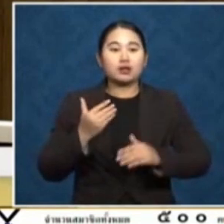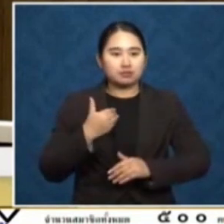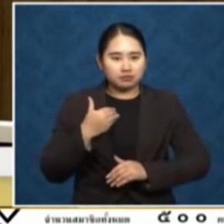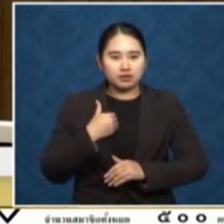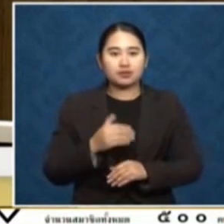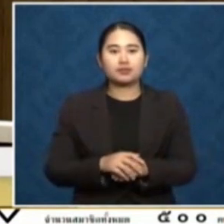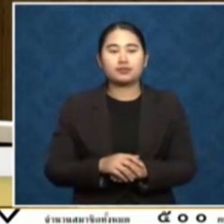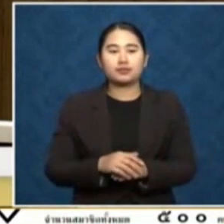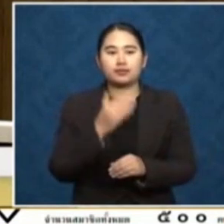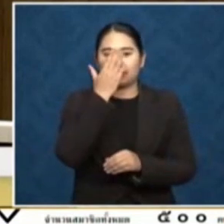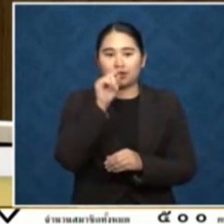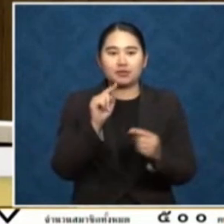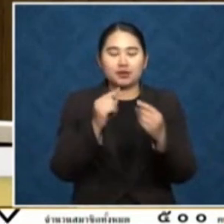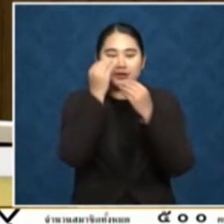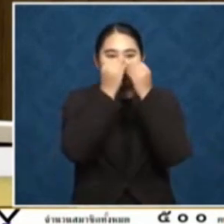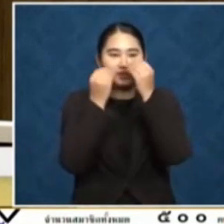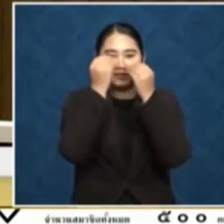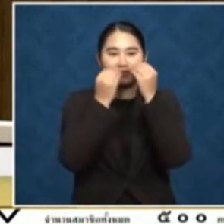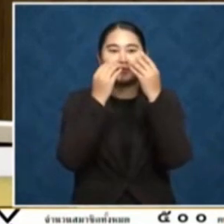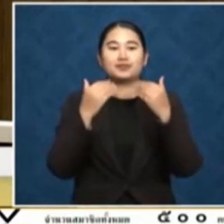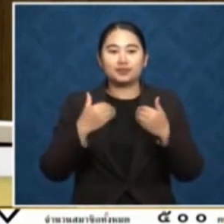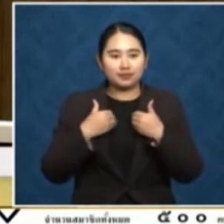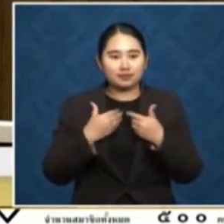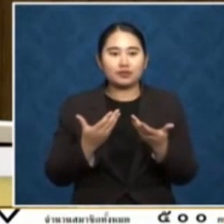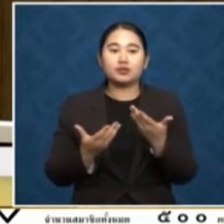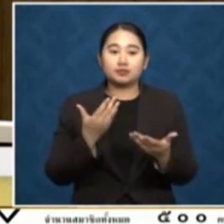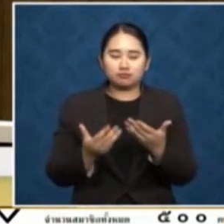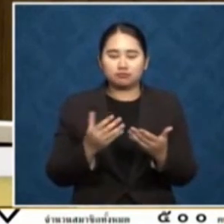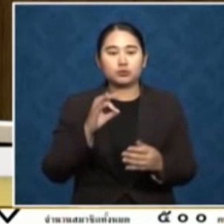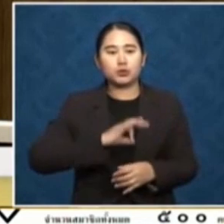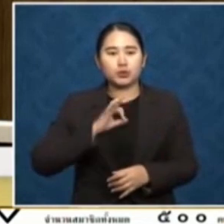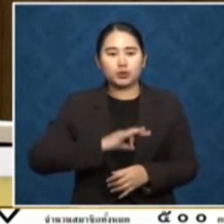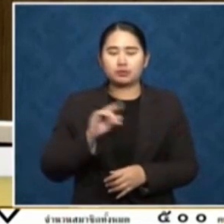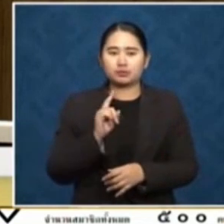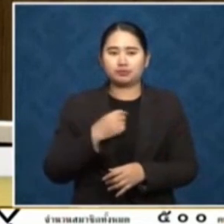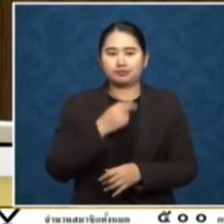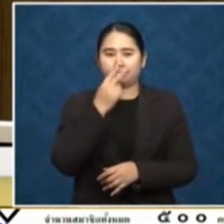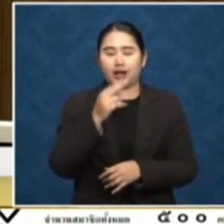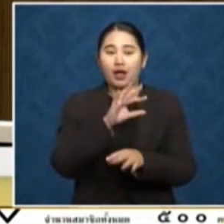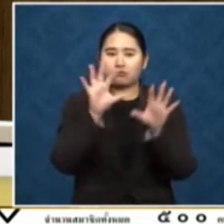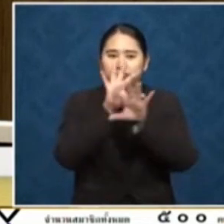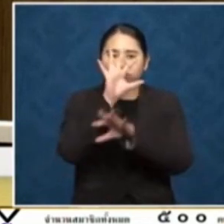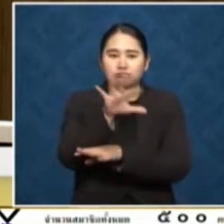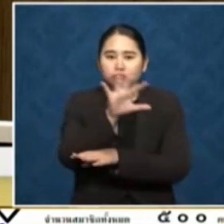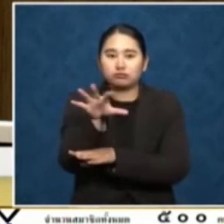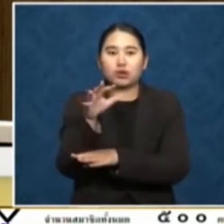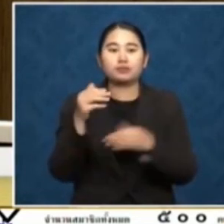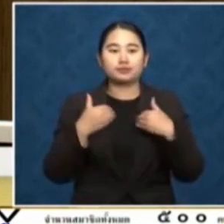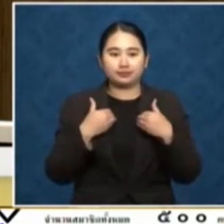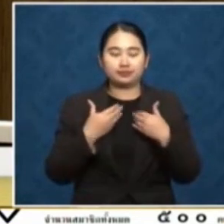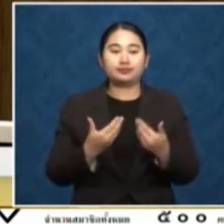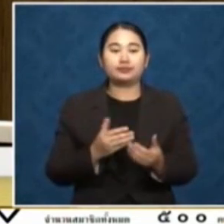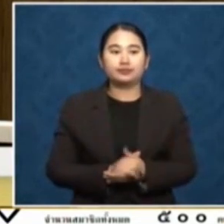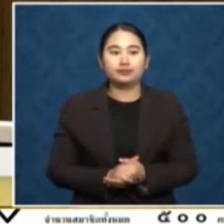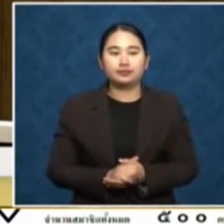ะเสียงว่ามันจะเกิดการสับสนเสียงมันอาจจะมีความกังวลว่าจะเกิดการหลอกลวงนะ